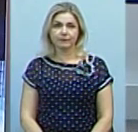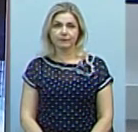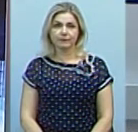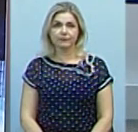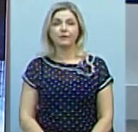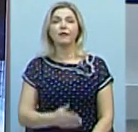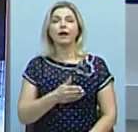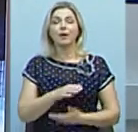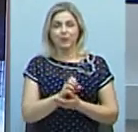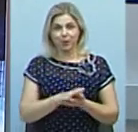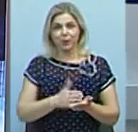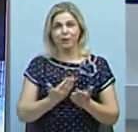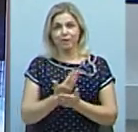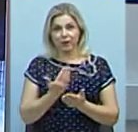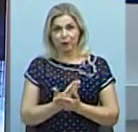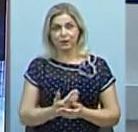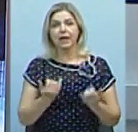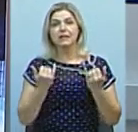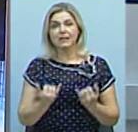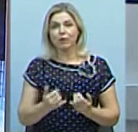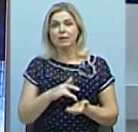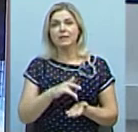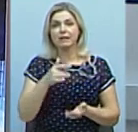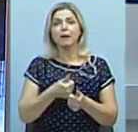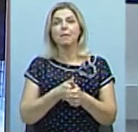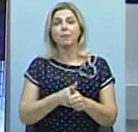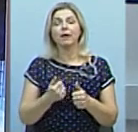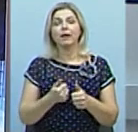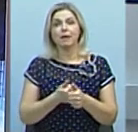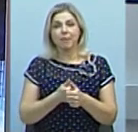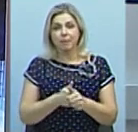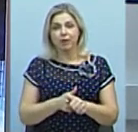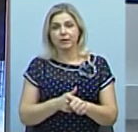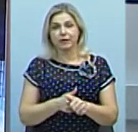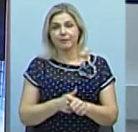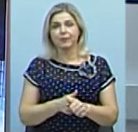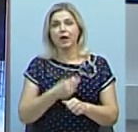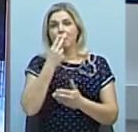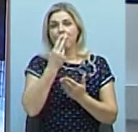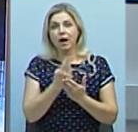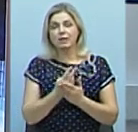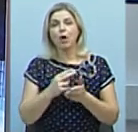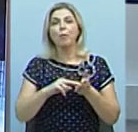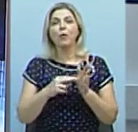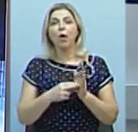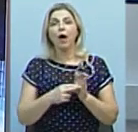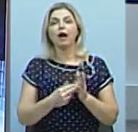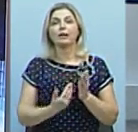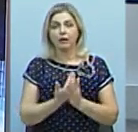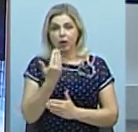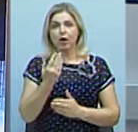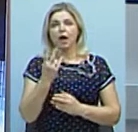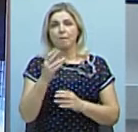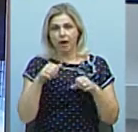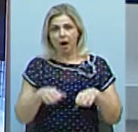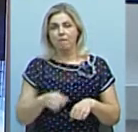І ми продовжуємо наш випуск. Сьогодні в Центральній бібліотеці імені Марка Кропивницького презентували проєкт «Право на повноцінне